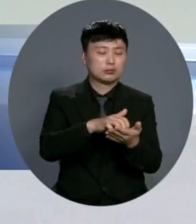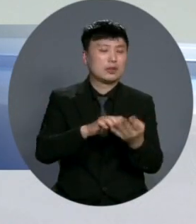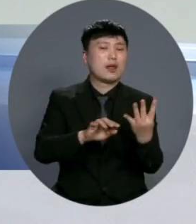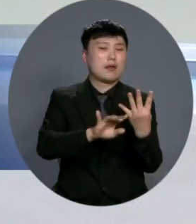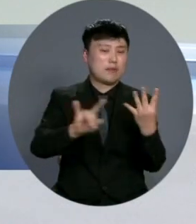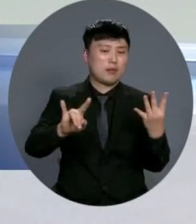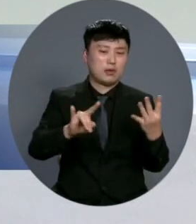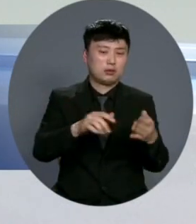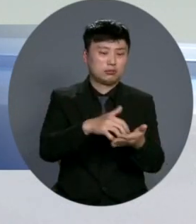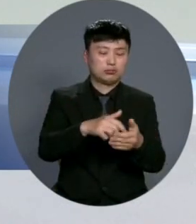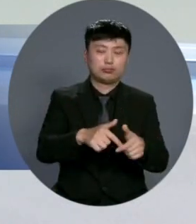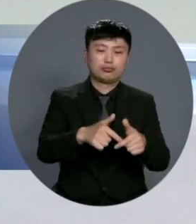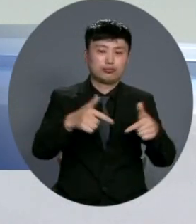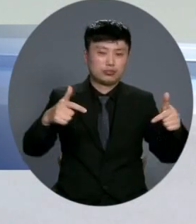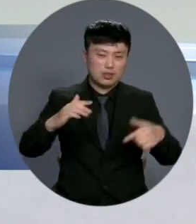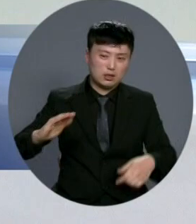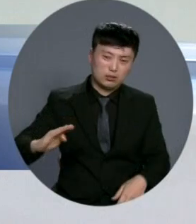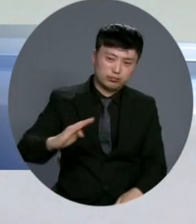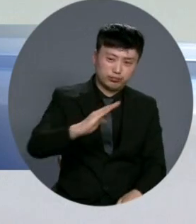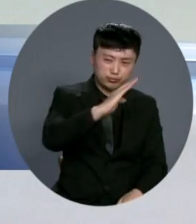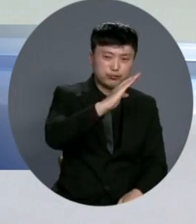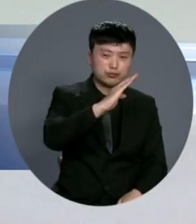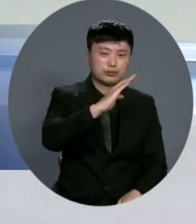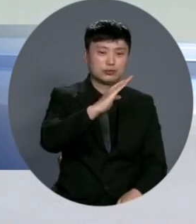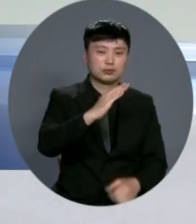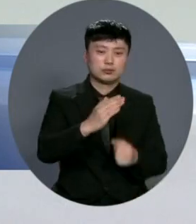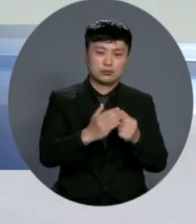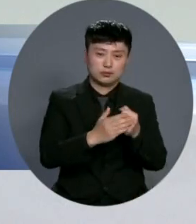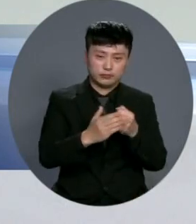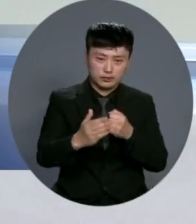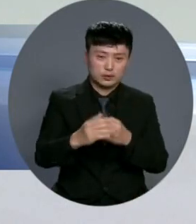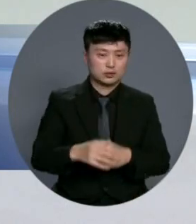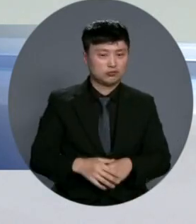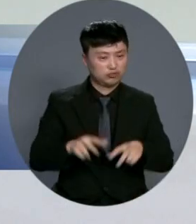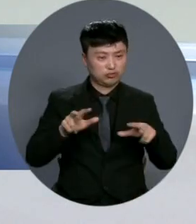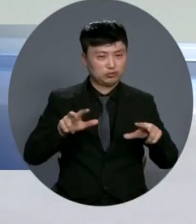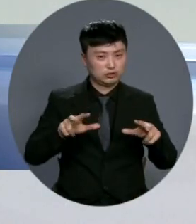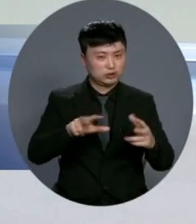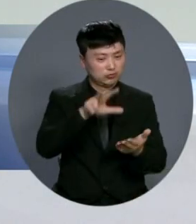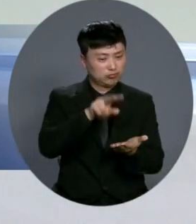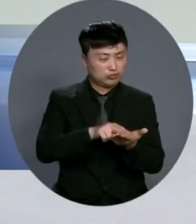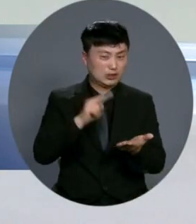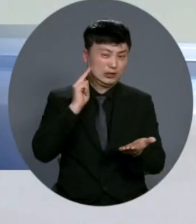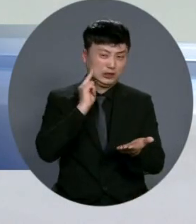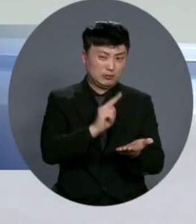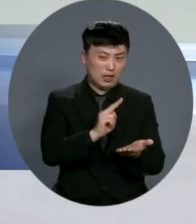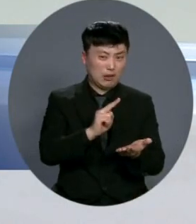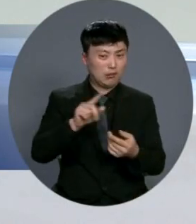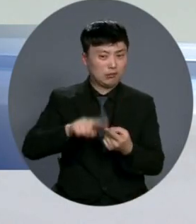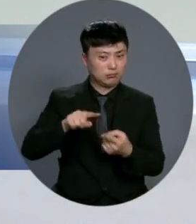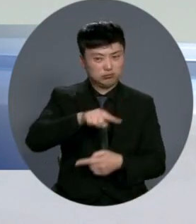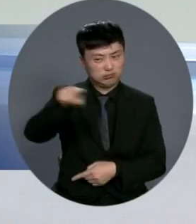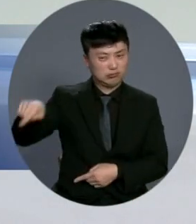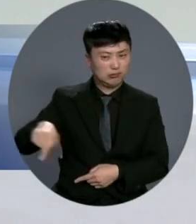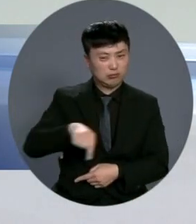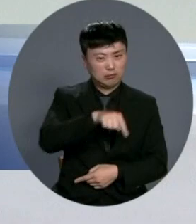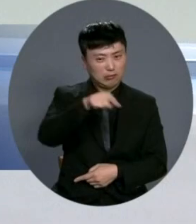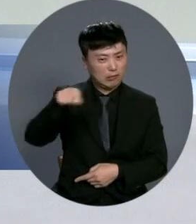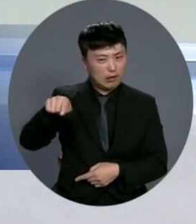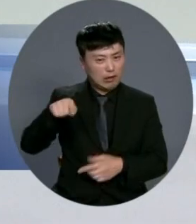상당히 급격한 증가세 볼 수 있지만 어 문제의 심각성은